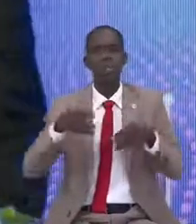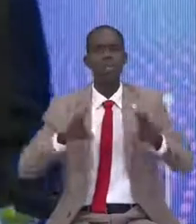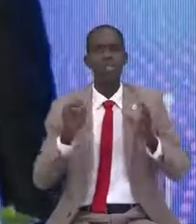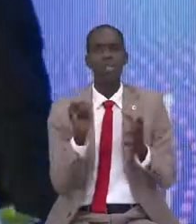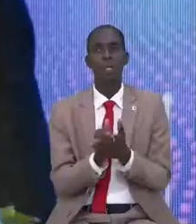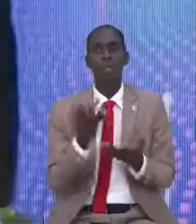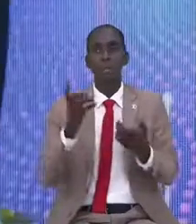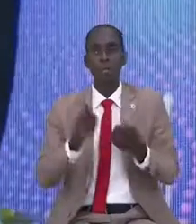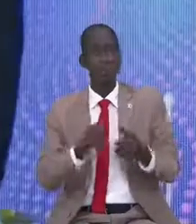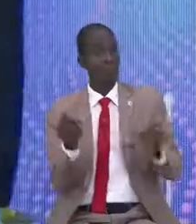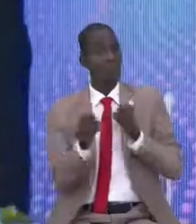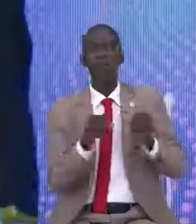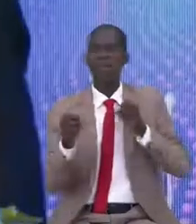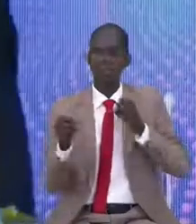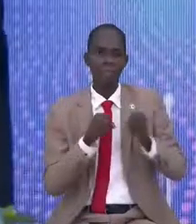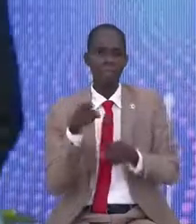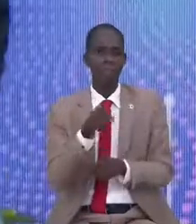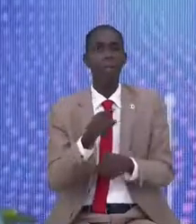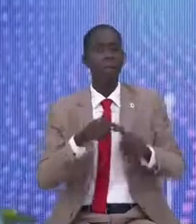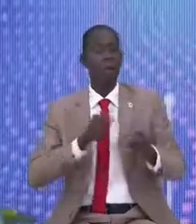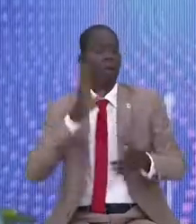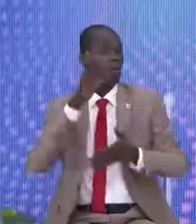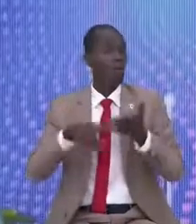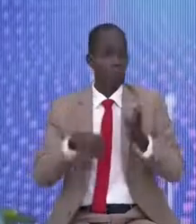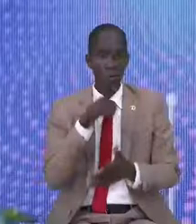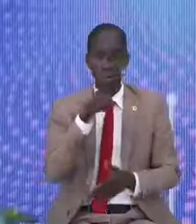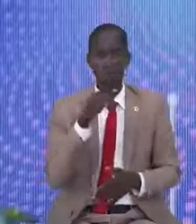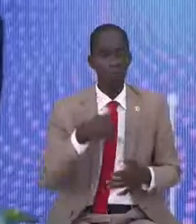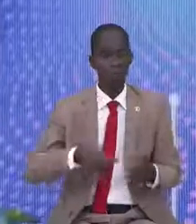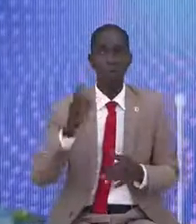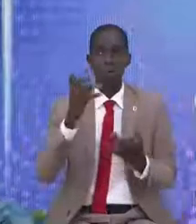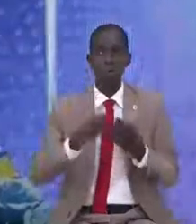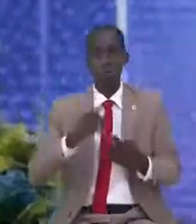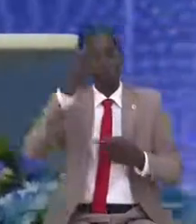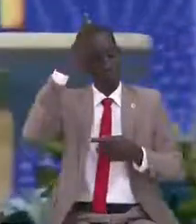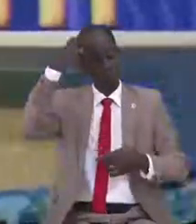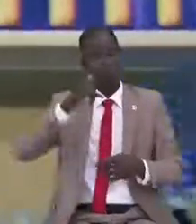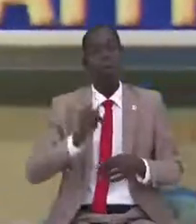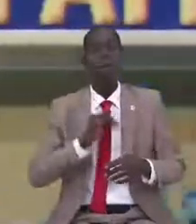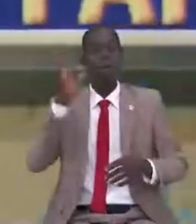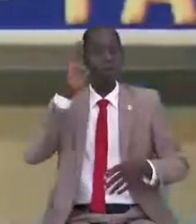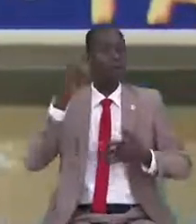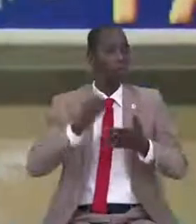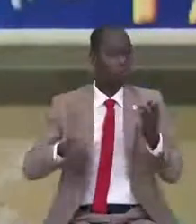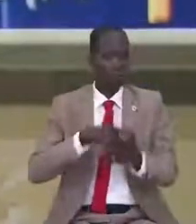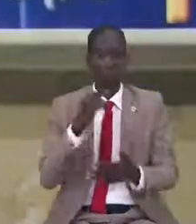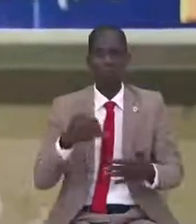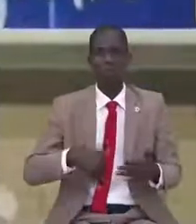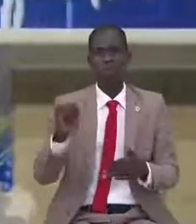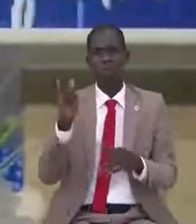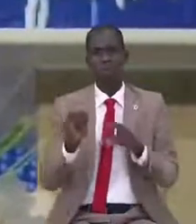manière que si tu veux te battre, il faut te battre avec moi. Je vais te corriger. Si tu veux te rebeller, mais moi je vais te